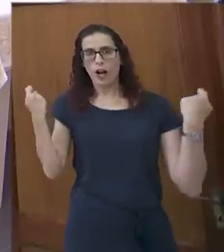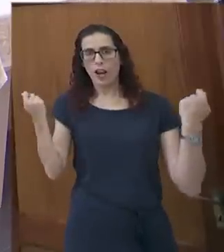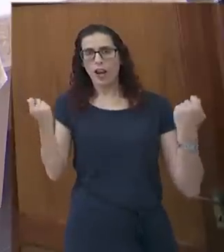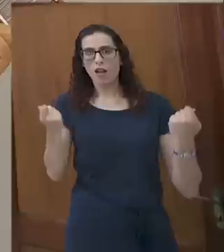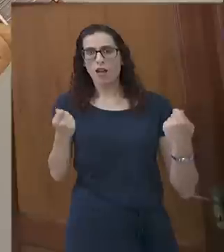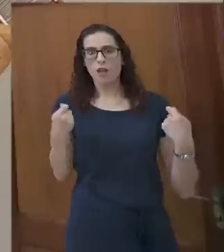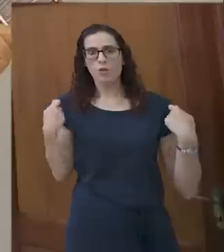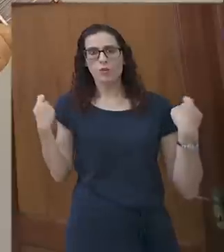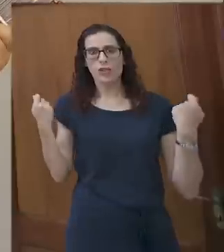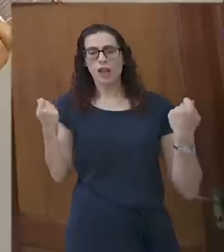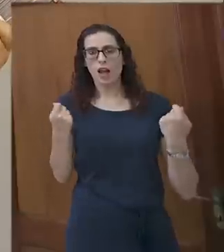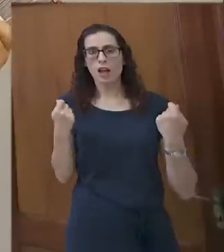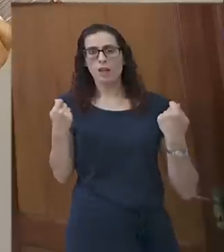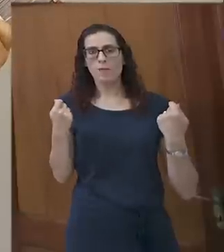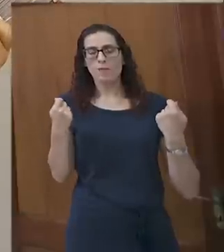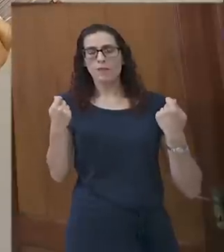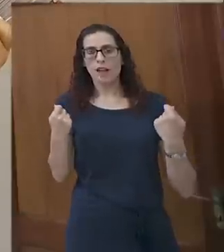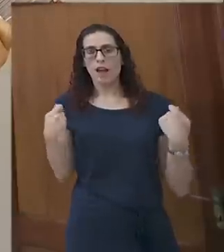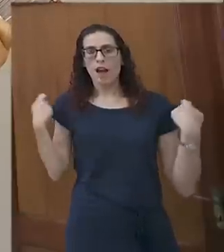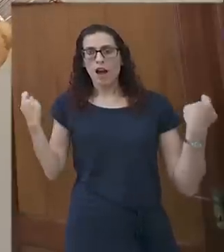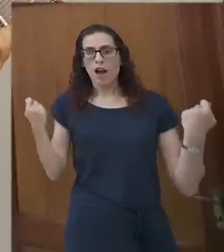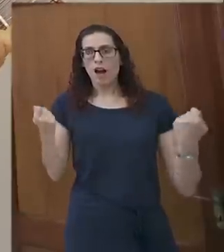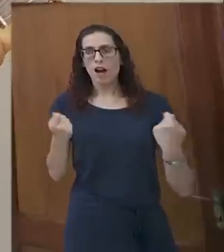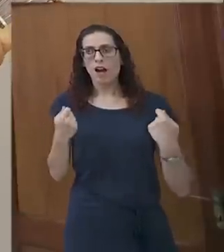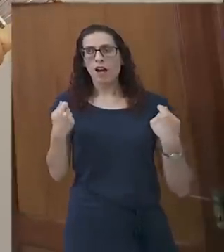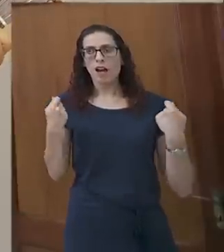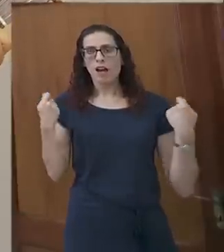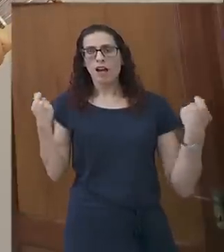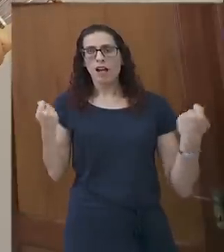alleluia, alleluia,